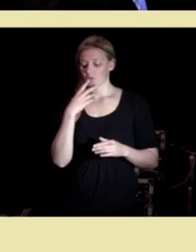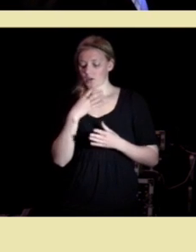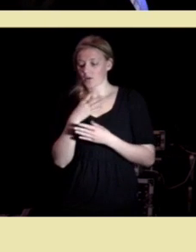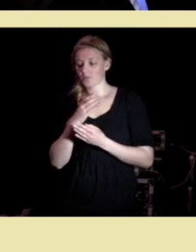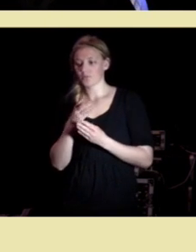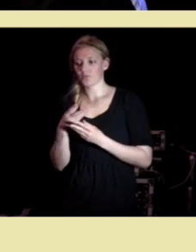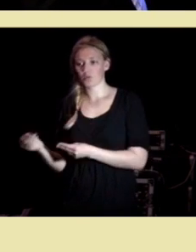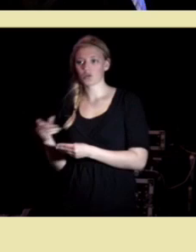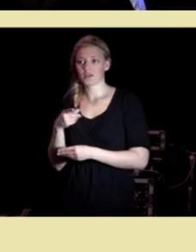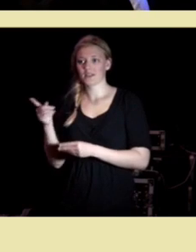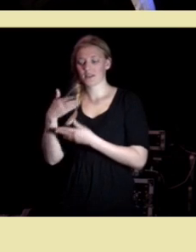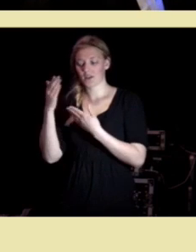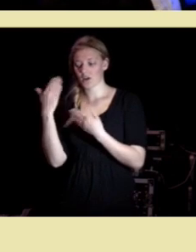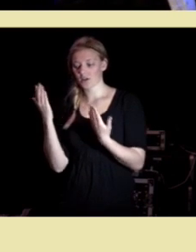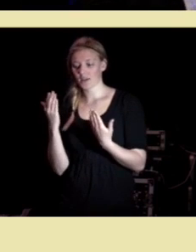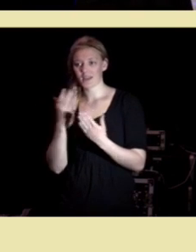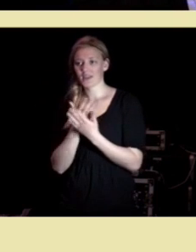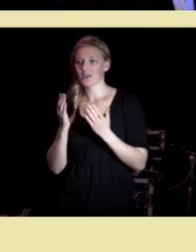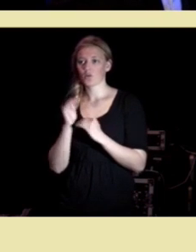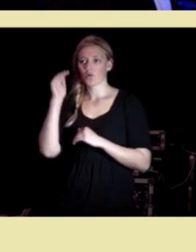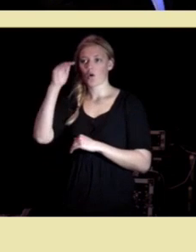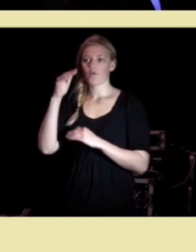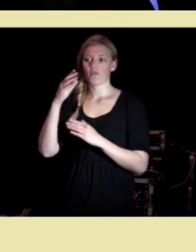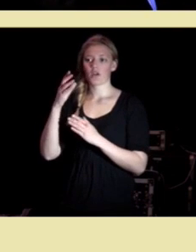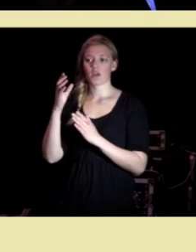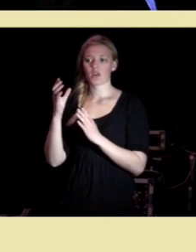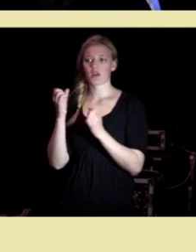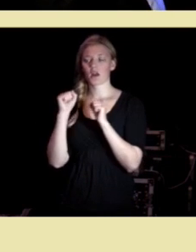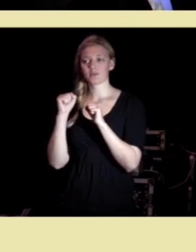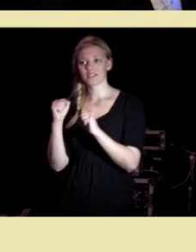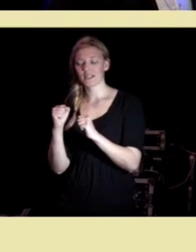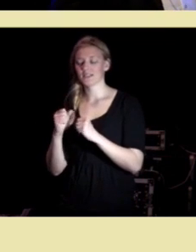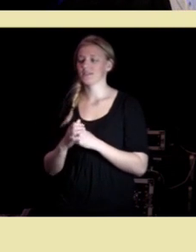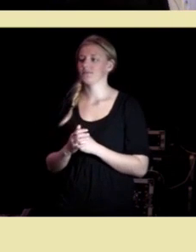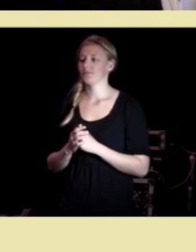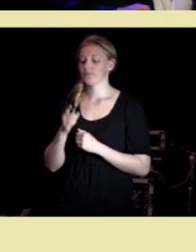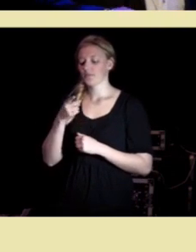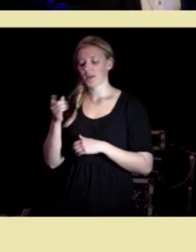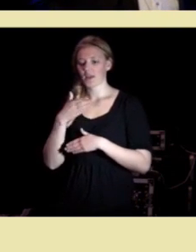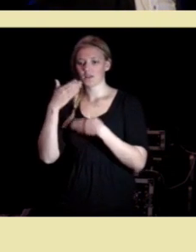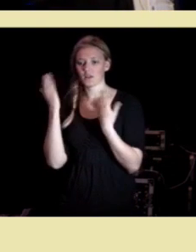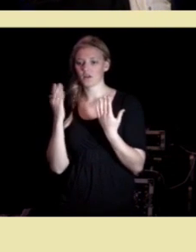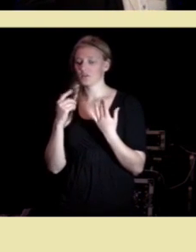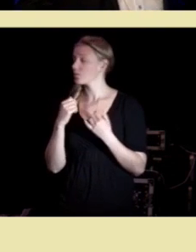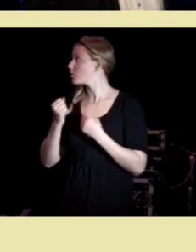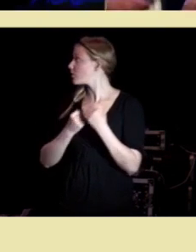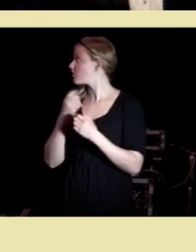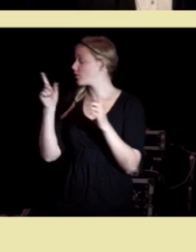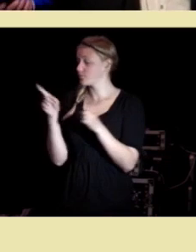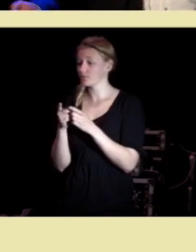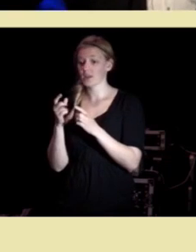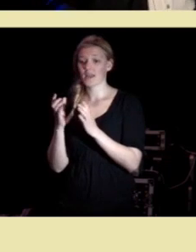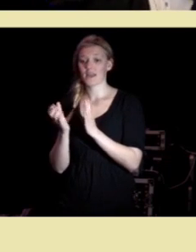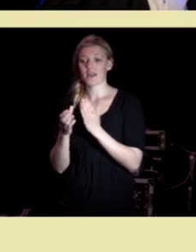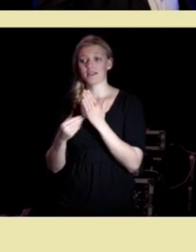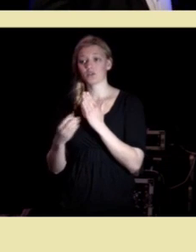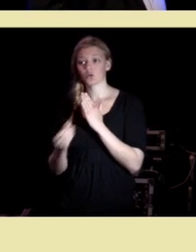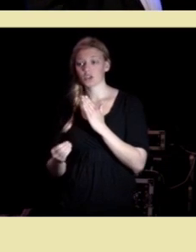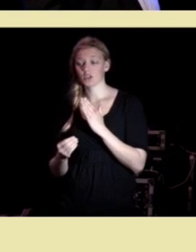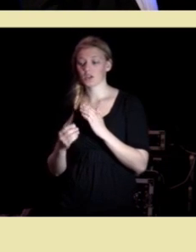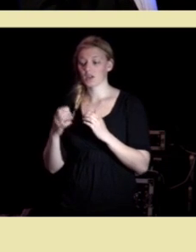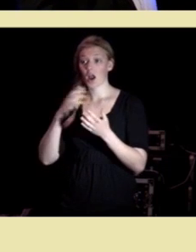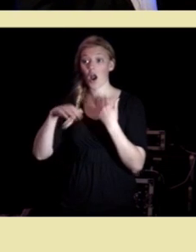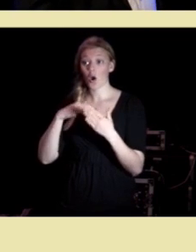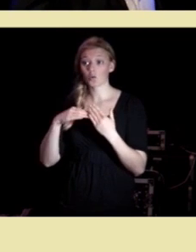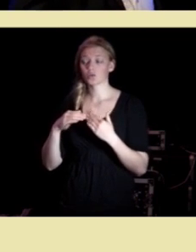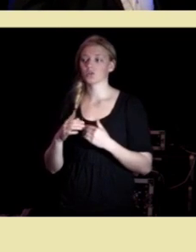vekk disse dagene her, for disse husker de godt, ingen dager over kapasitet. Dette er jo dager som gjør at de får følelsen av at vi har for lite ressurser. Kaos.